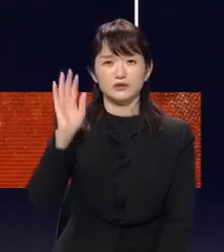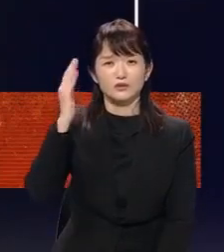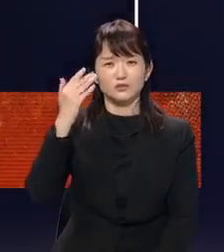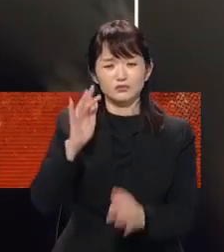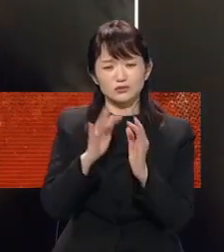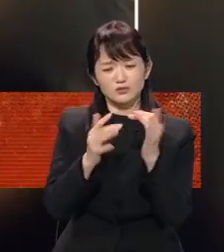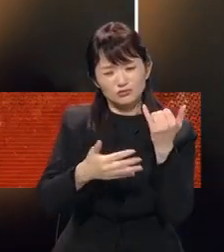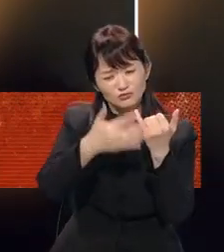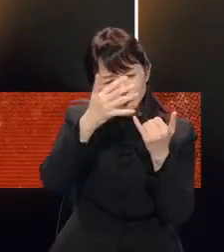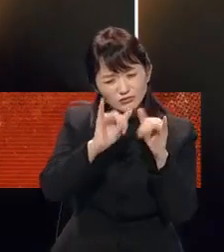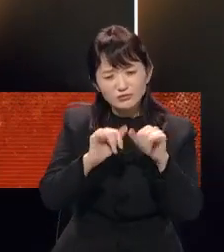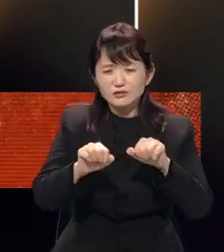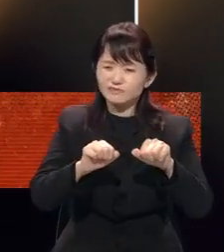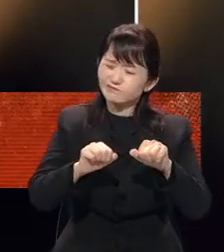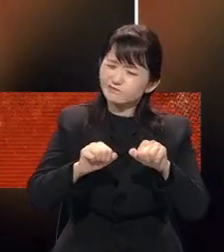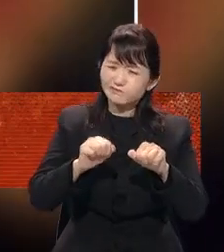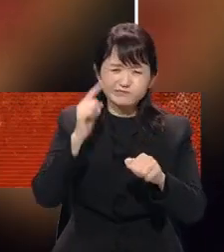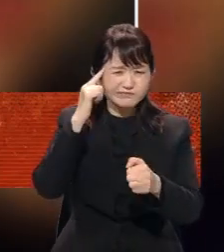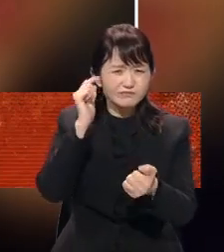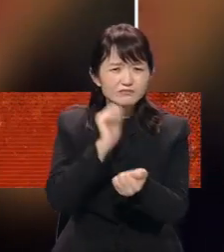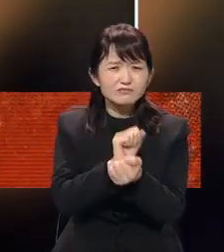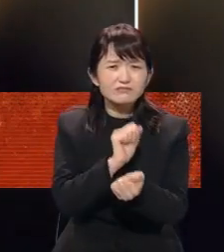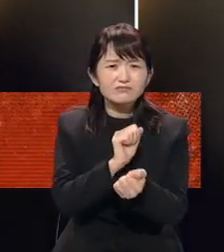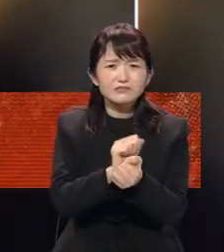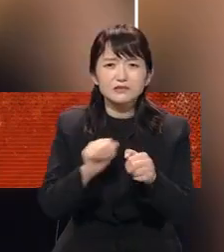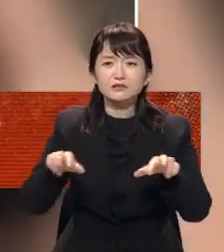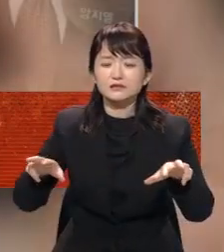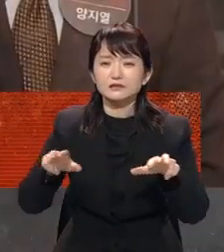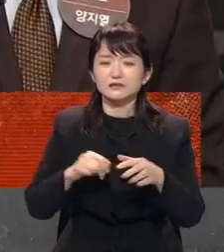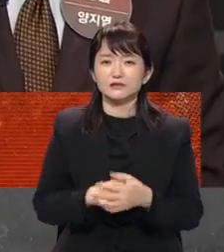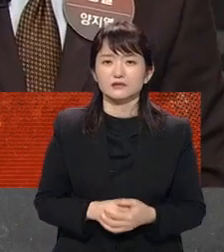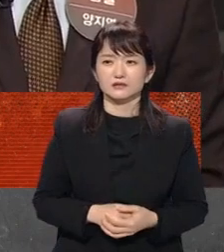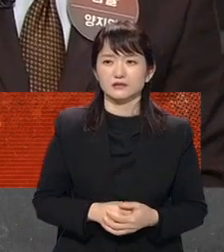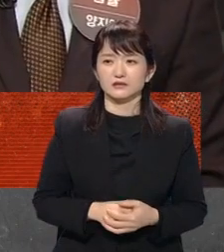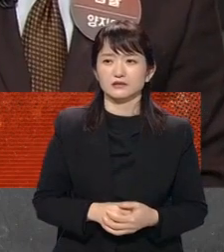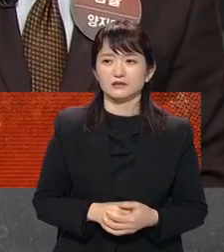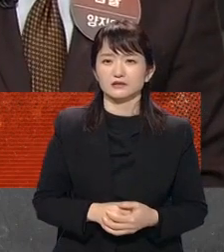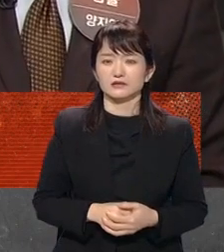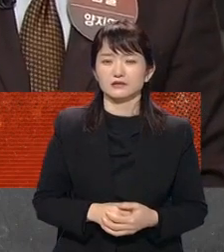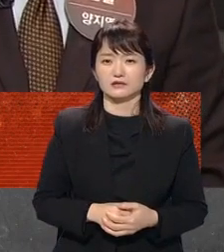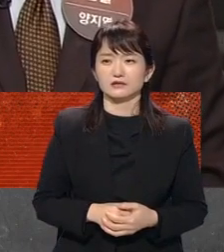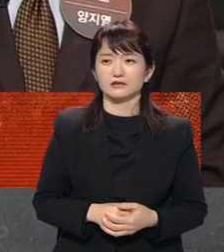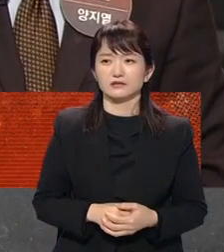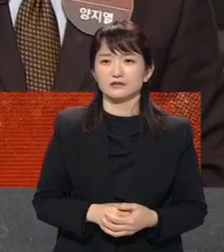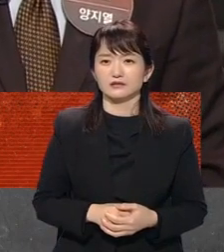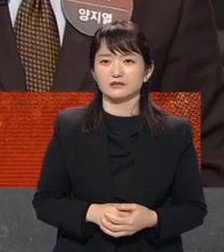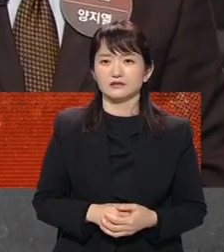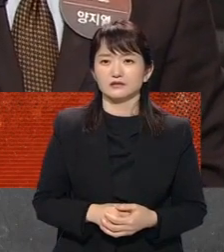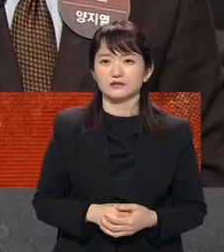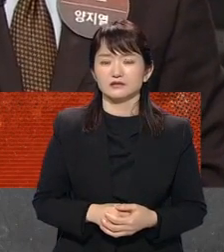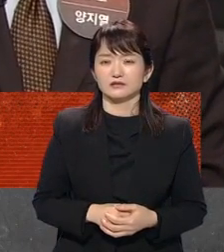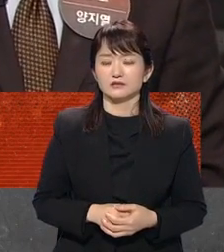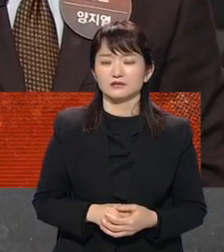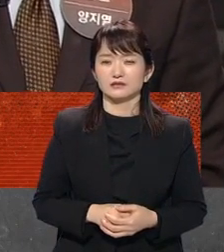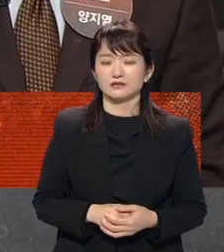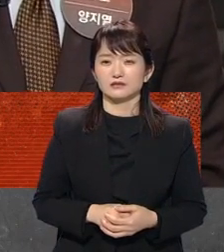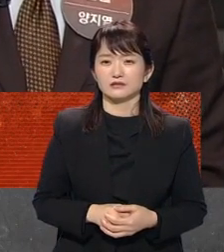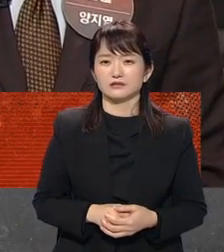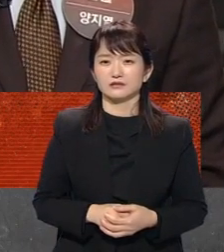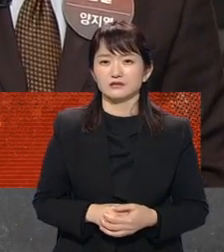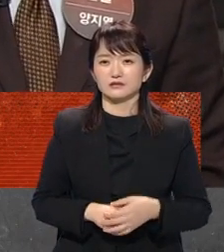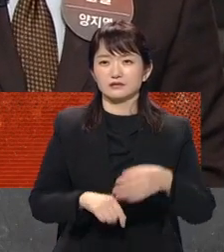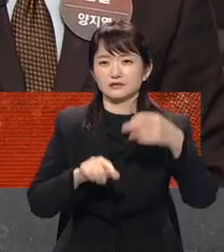하는 생각 중에 정말 이해할 수 없는 게 지금 말씀 보여주신 것처럼 저게 지난 15일에 기차에서 봉탄에서 부산으로